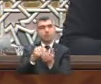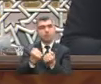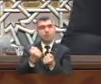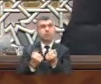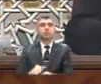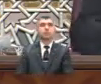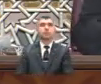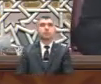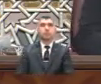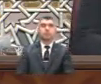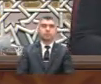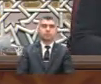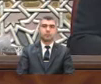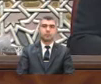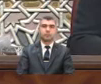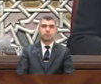والمعاصرة.